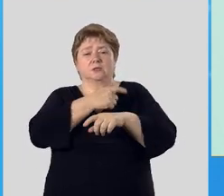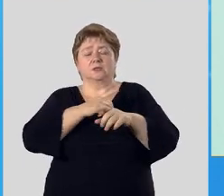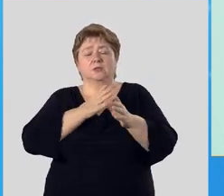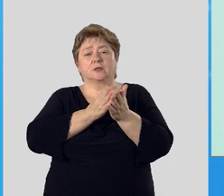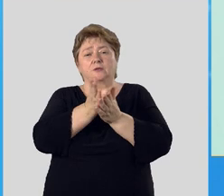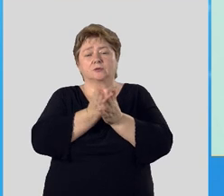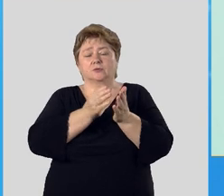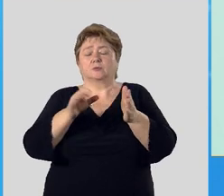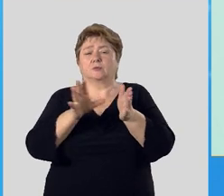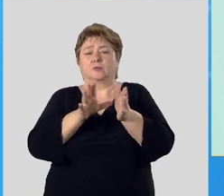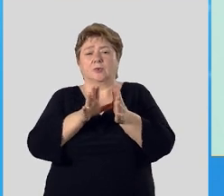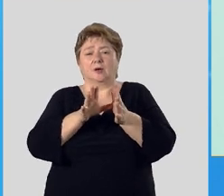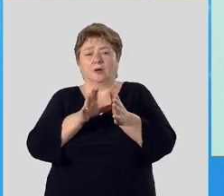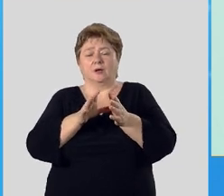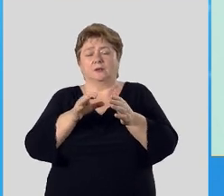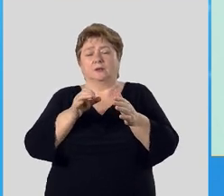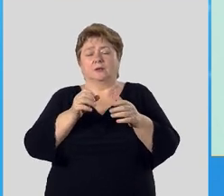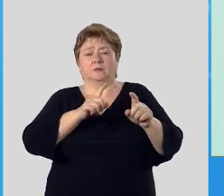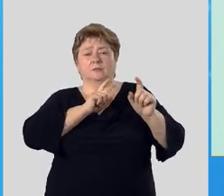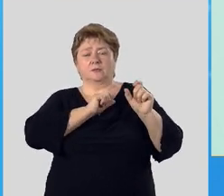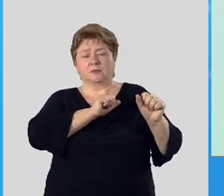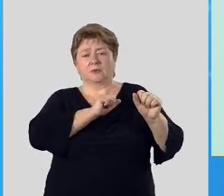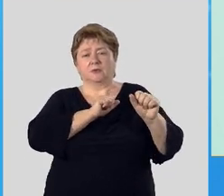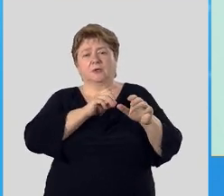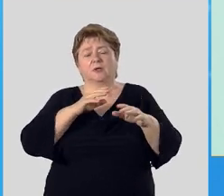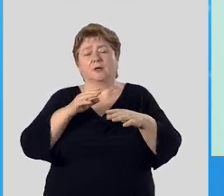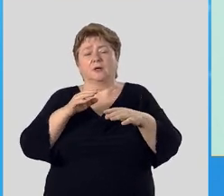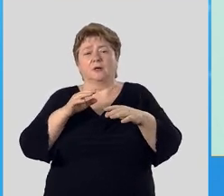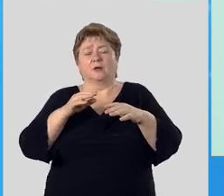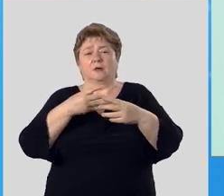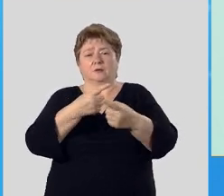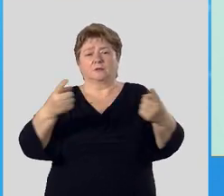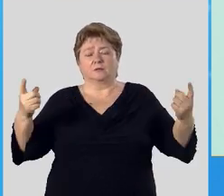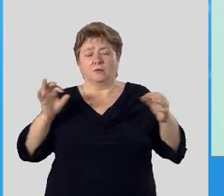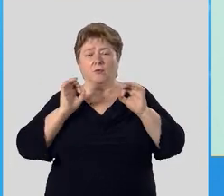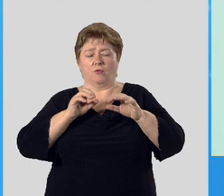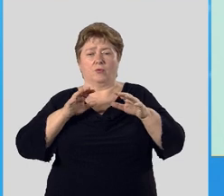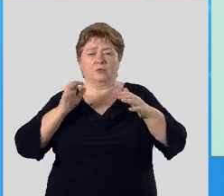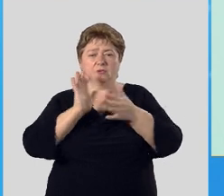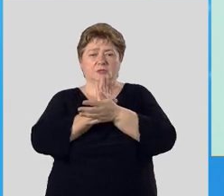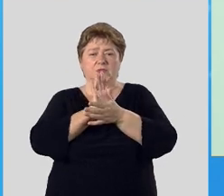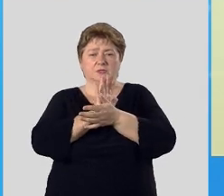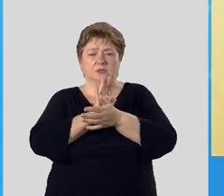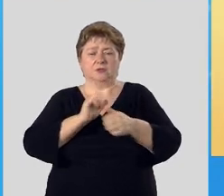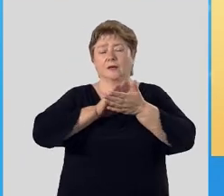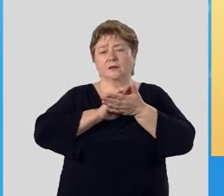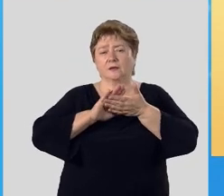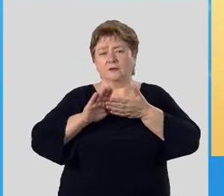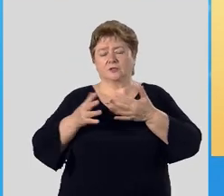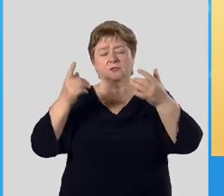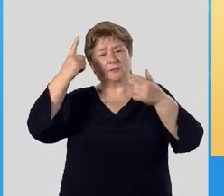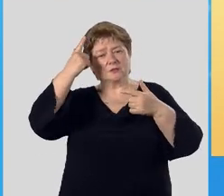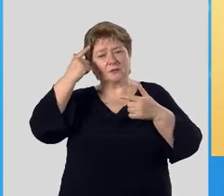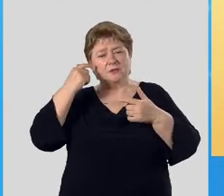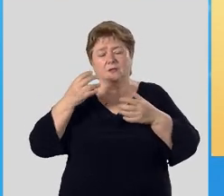оказывает помощь и в охране окружающей среды от загрязнений гигиенические